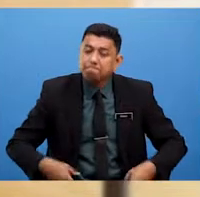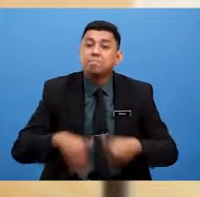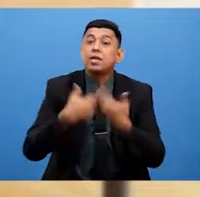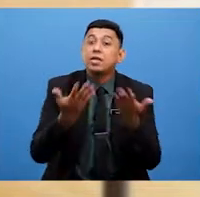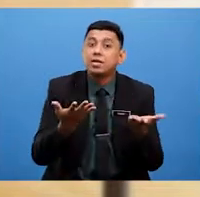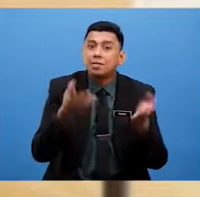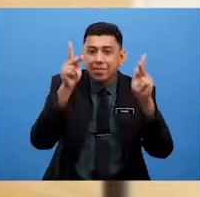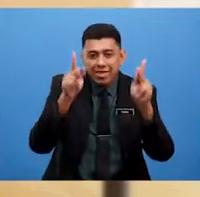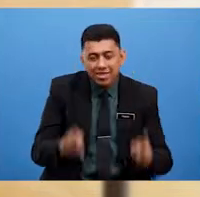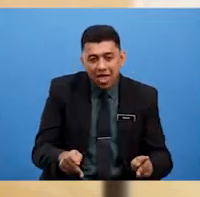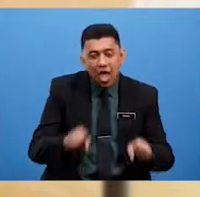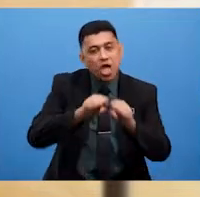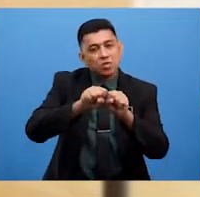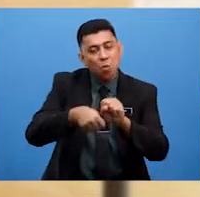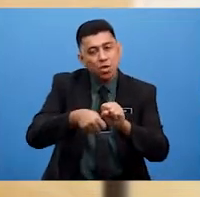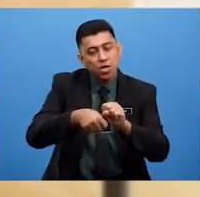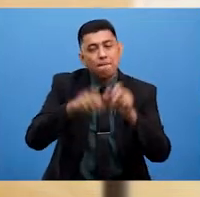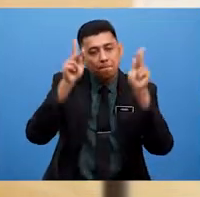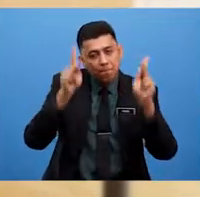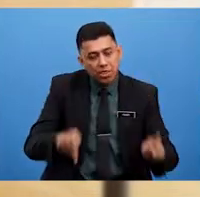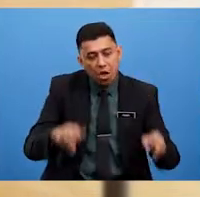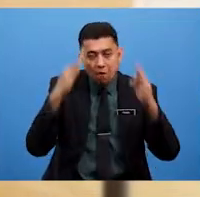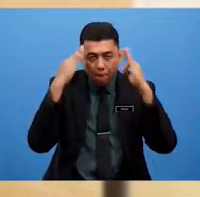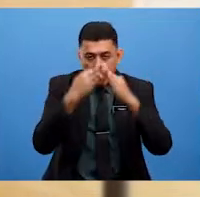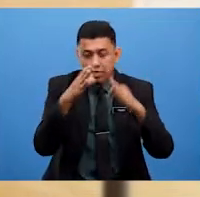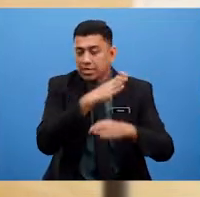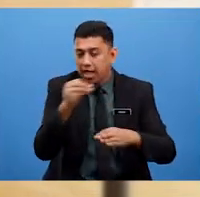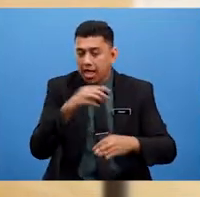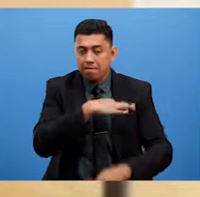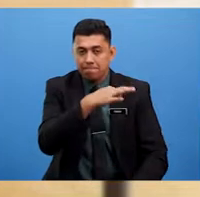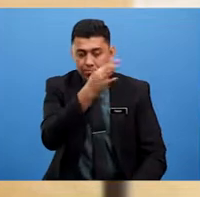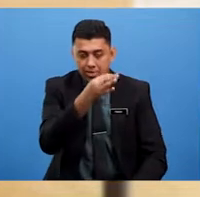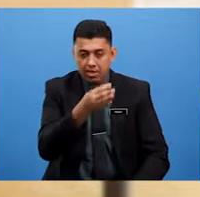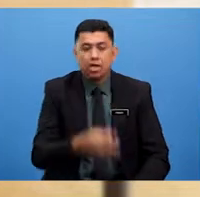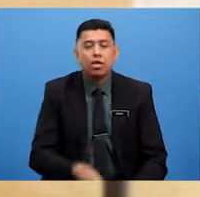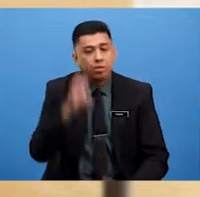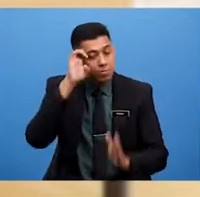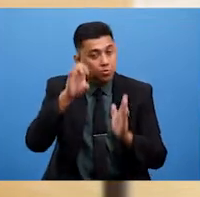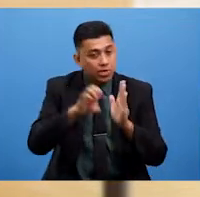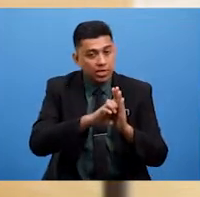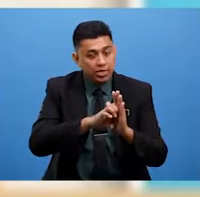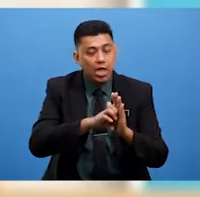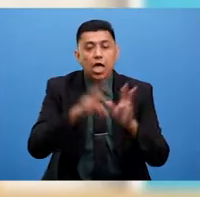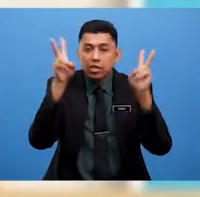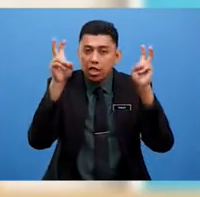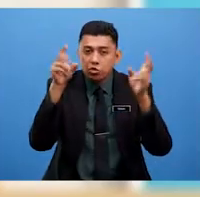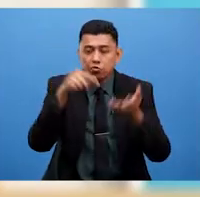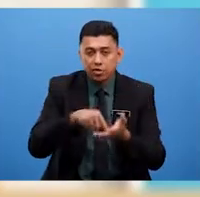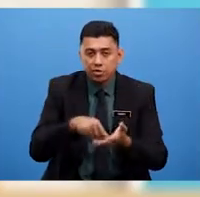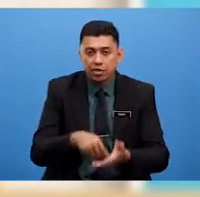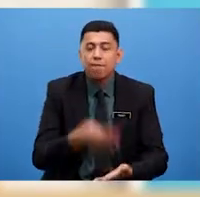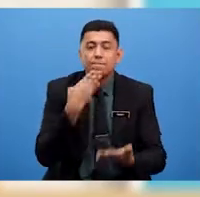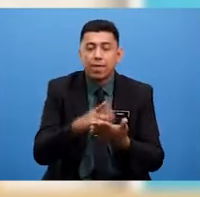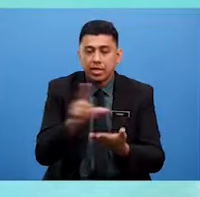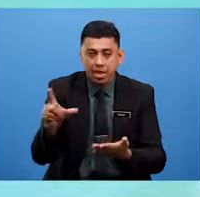pelajar-pelajar? Semoga pelajar-pelajar terus fokus dan bersemangat untuk menerokai tajuk ini. Baiklah